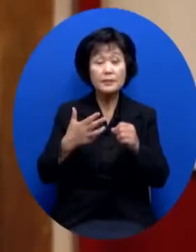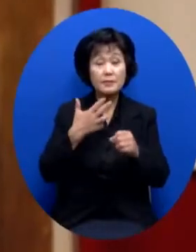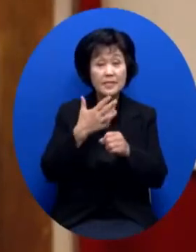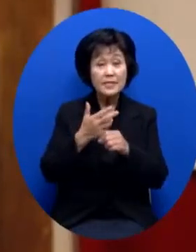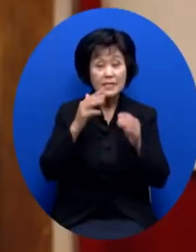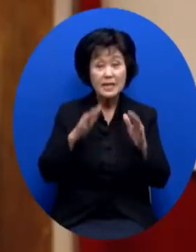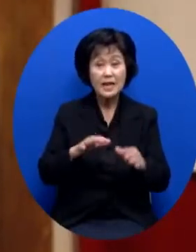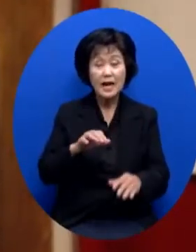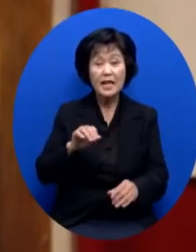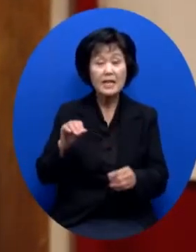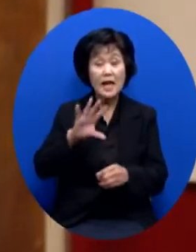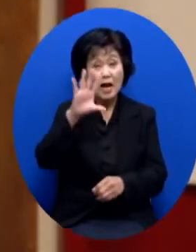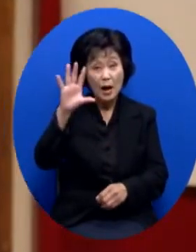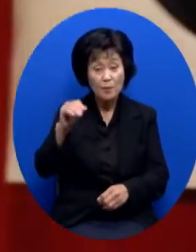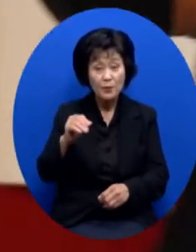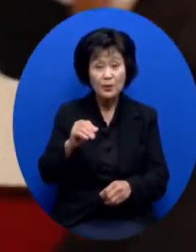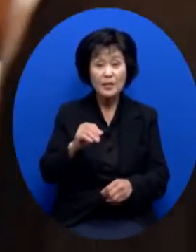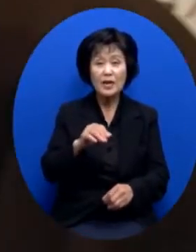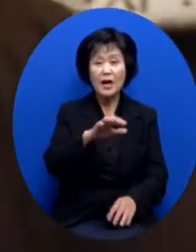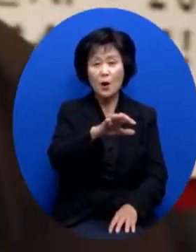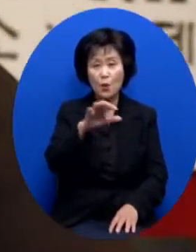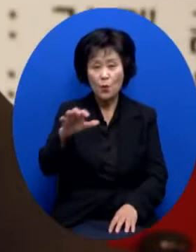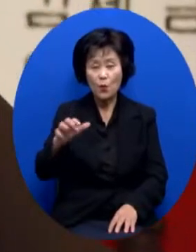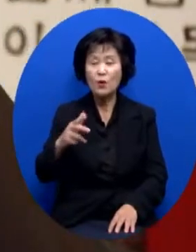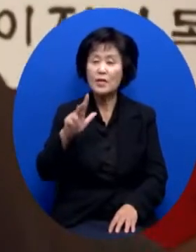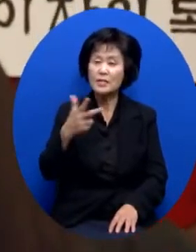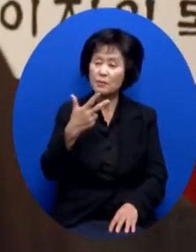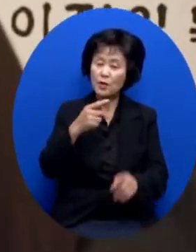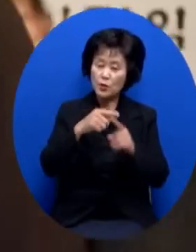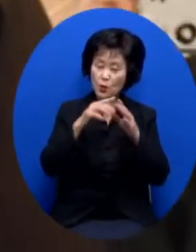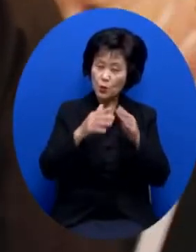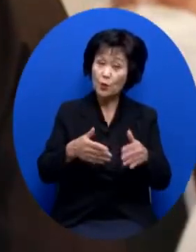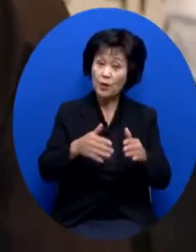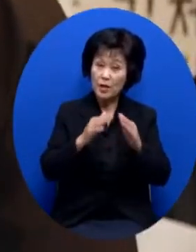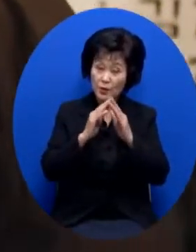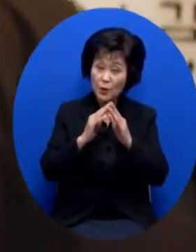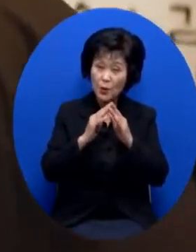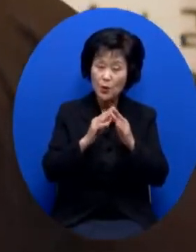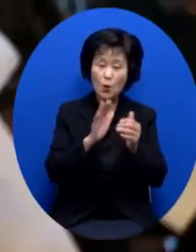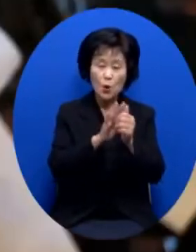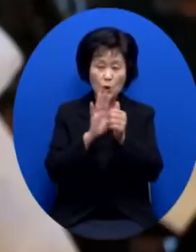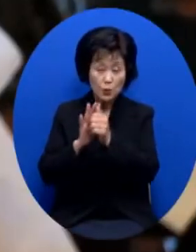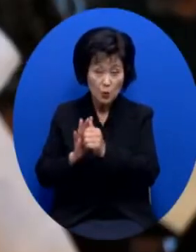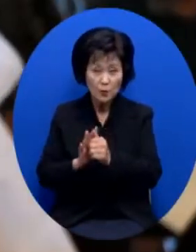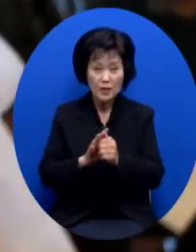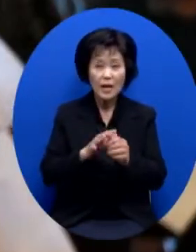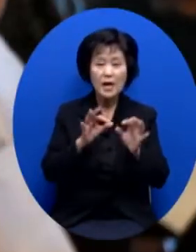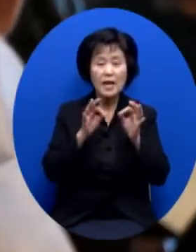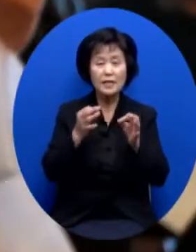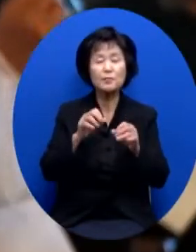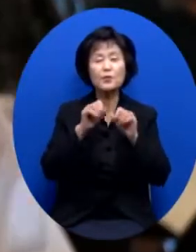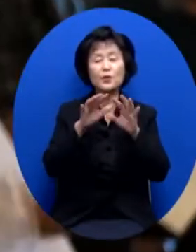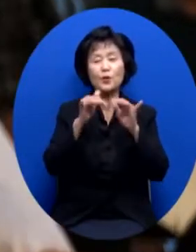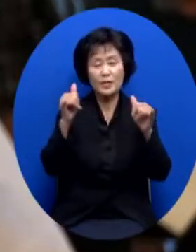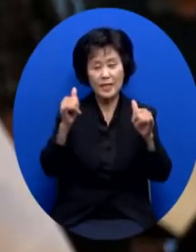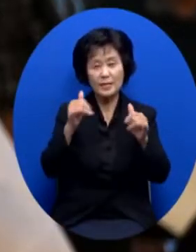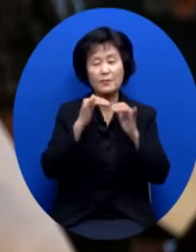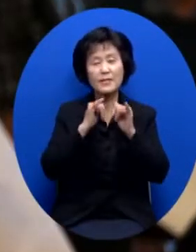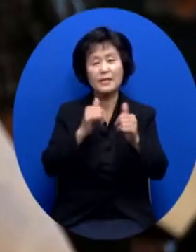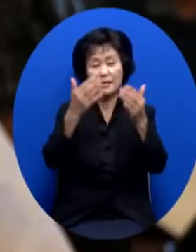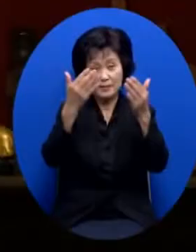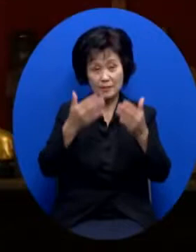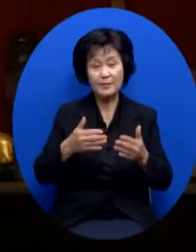아프리카 7개국의 700여 교회를 개척하고 교육과 농장, 구제사역을 펼친 김종량 선교사가 받았습니다.